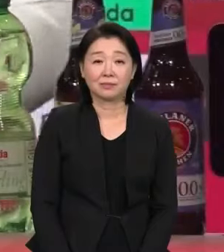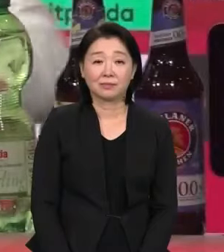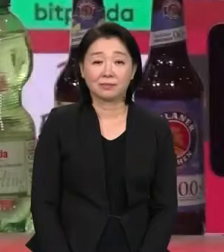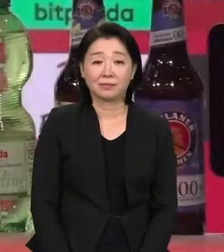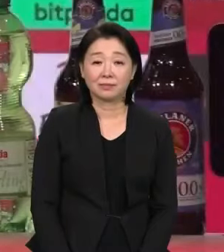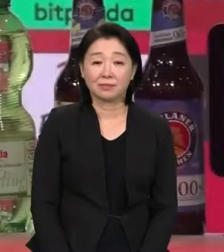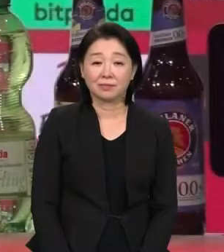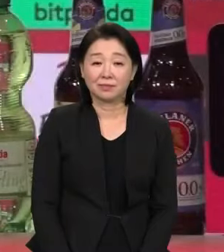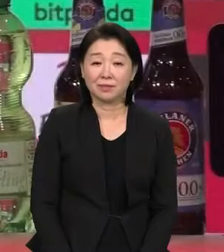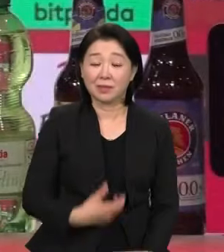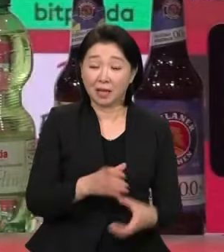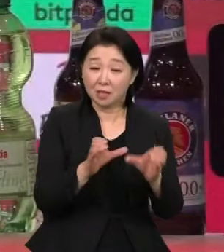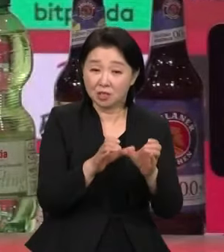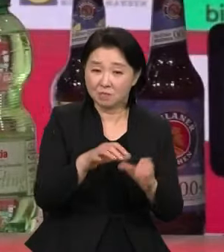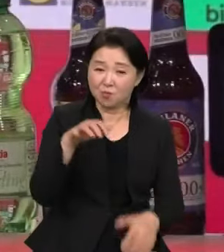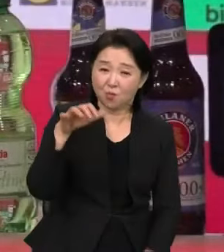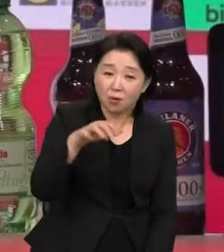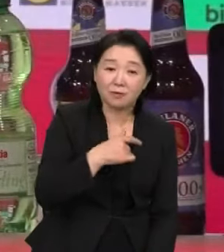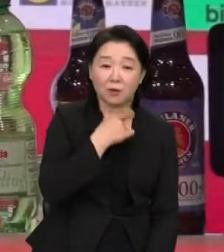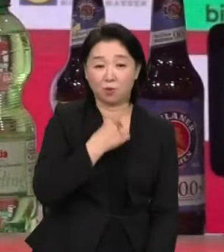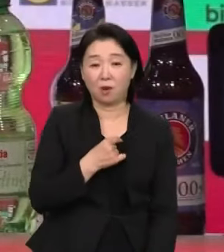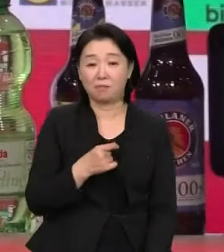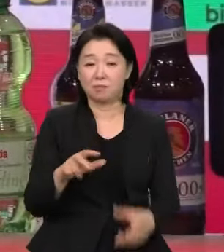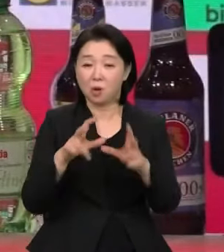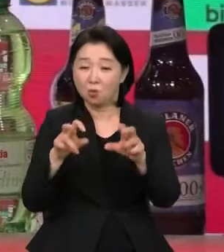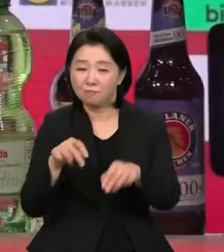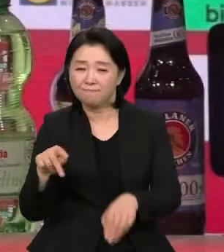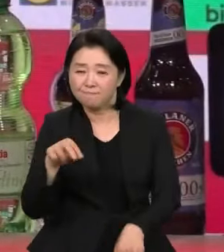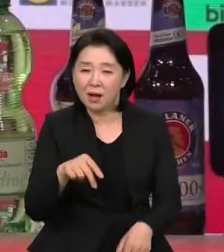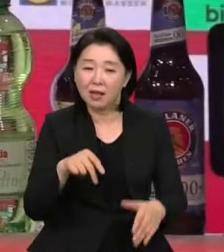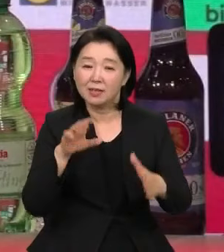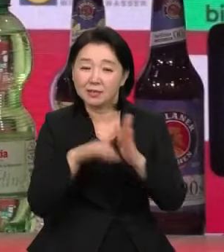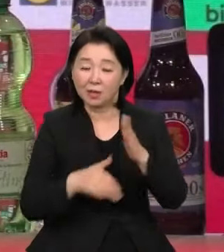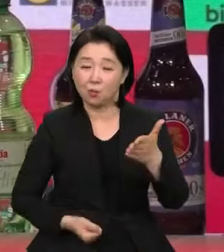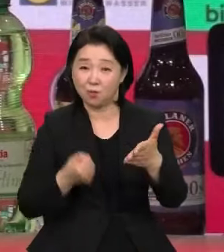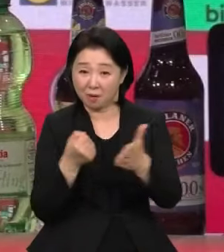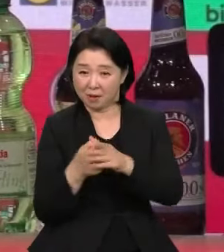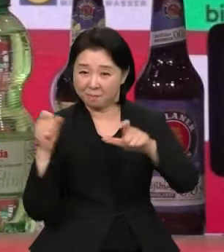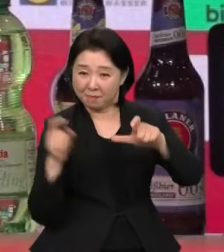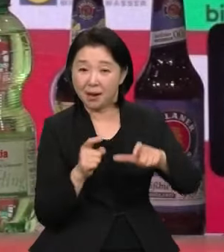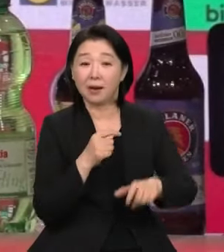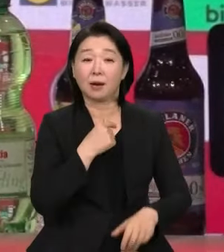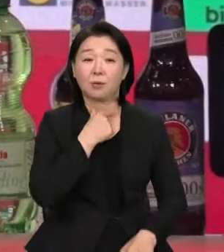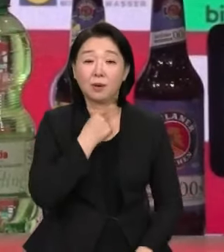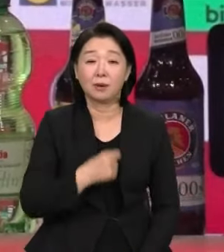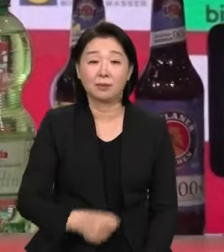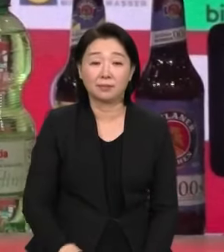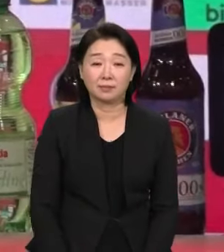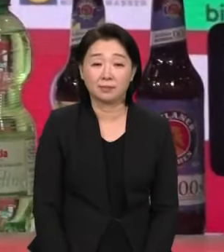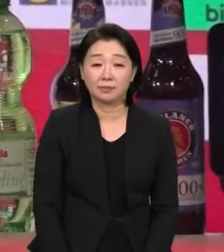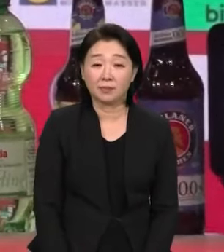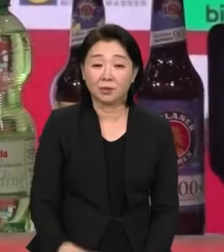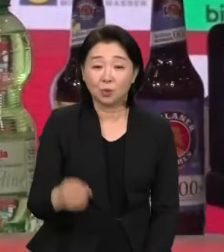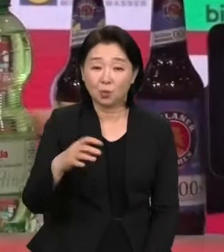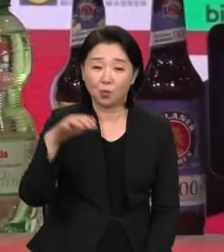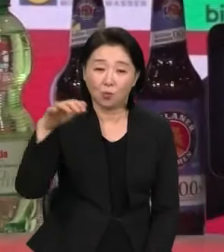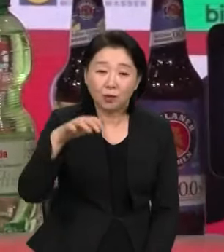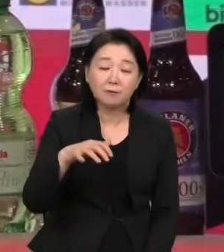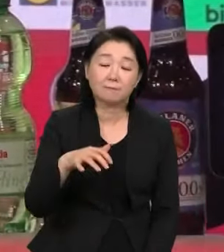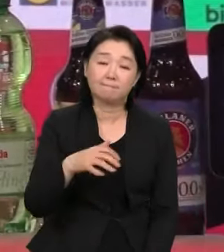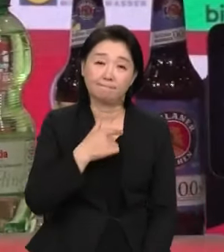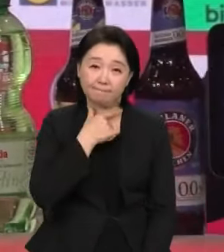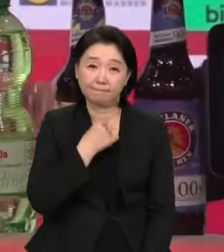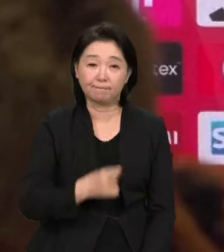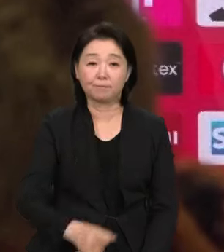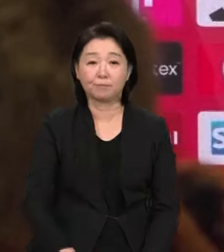want team to be agressive I want the team to Absolutely Brave when have the B when make decision and Absolutely agressive